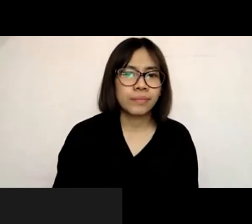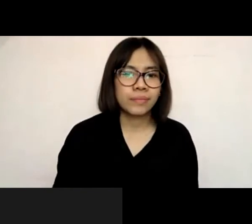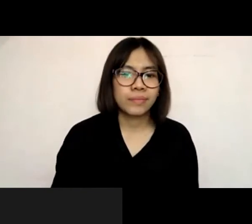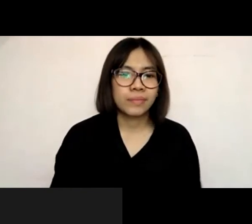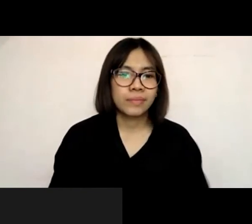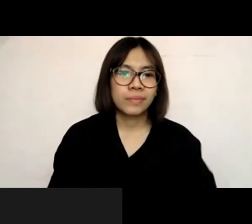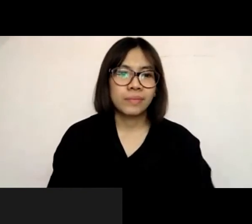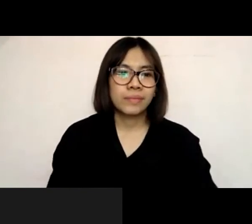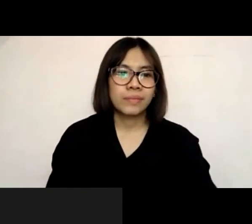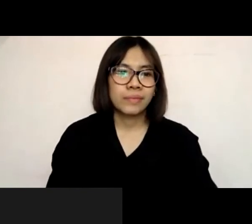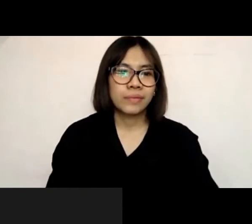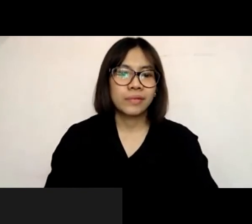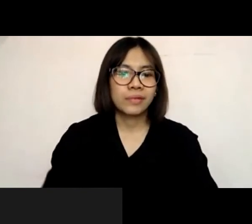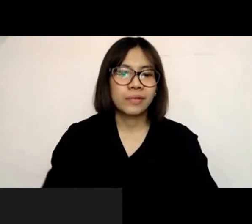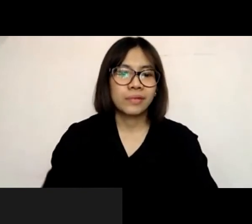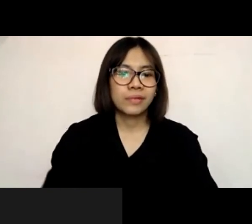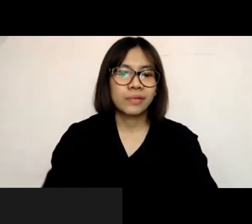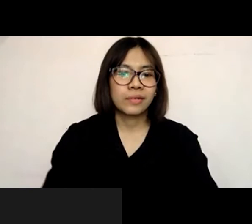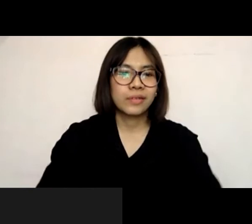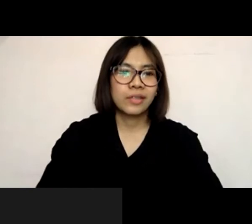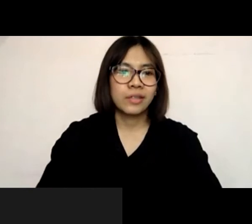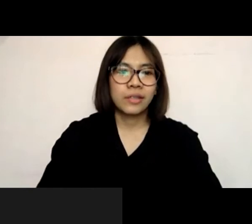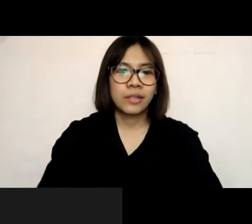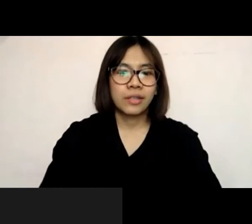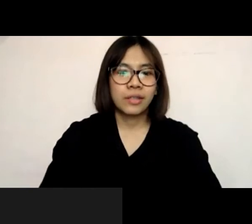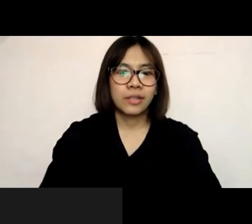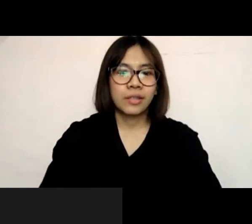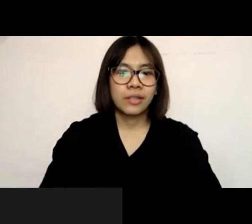nanti Mbak Uci yang akan menyampaikan kepada kami.